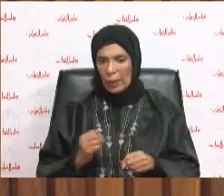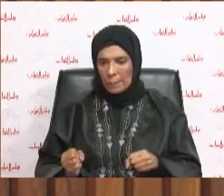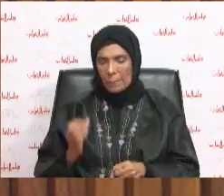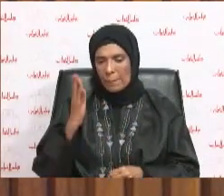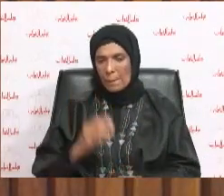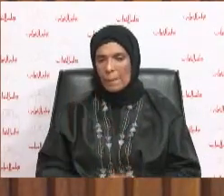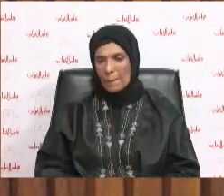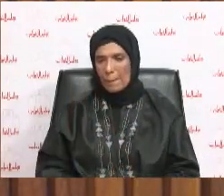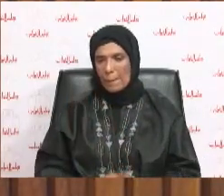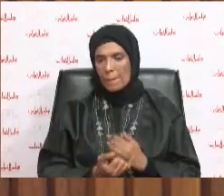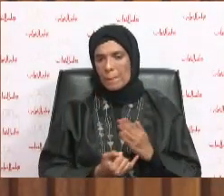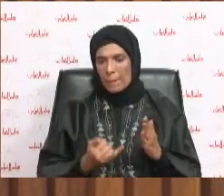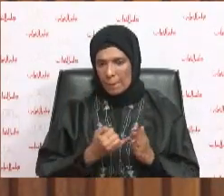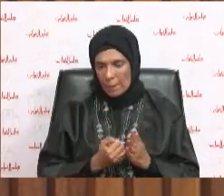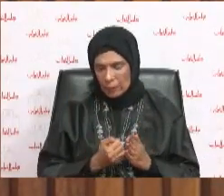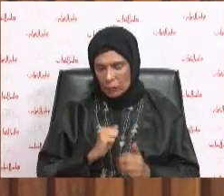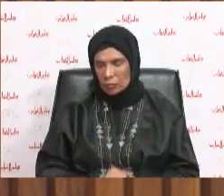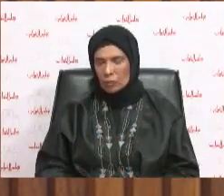أمامكم من حيث المبدأ بتاريخ